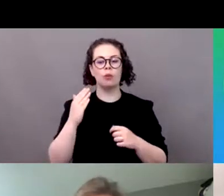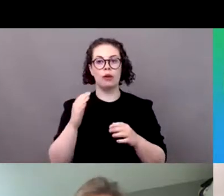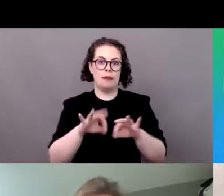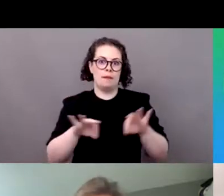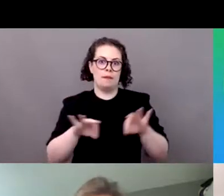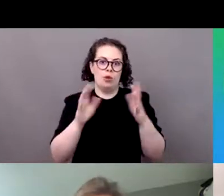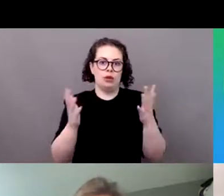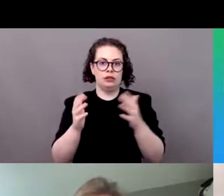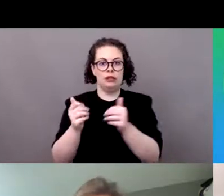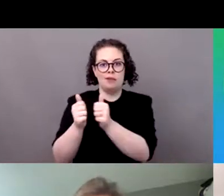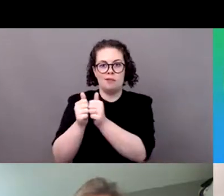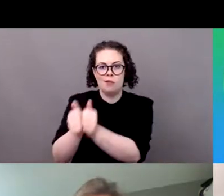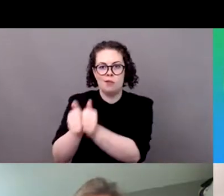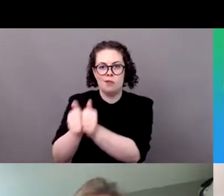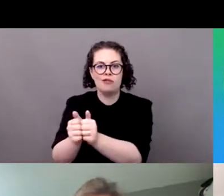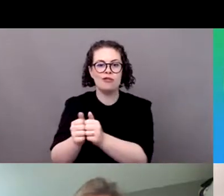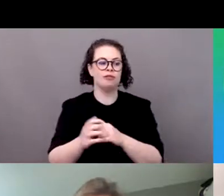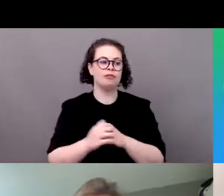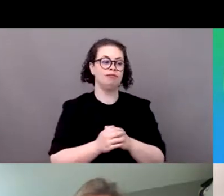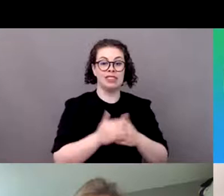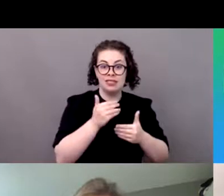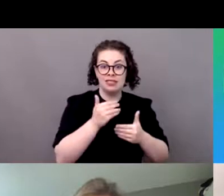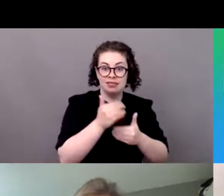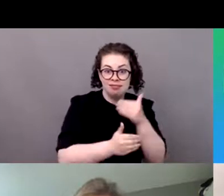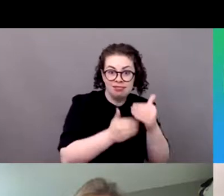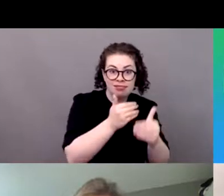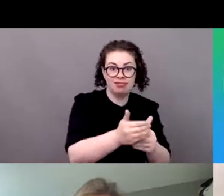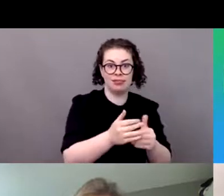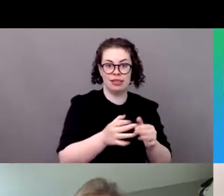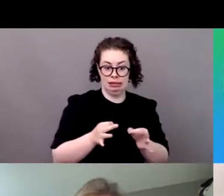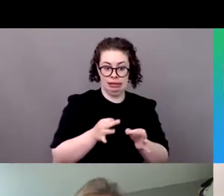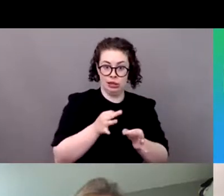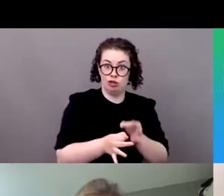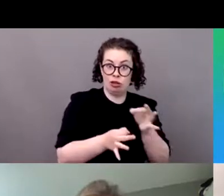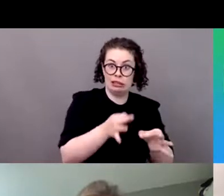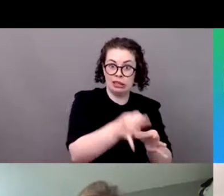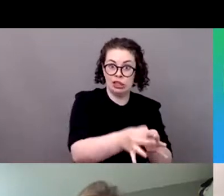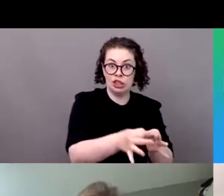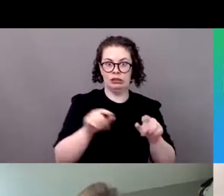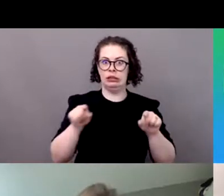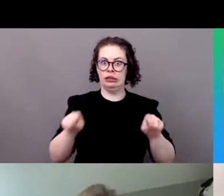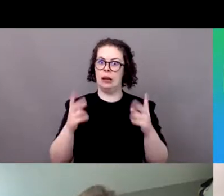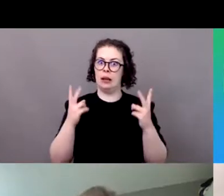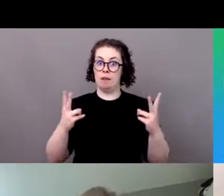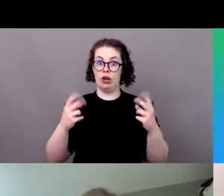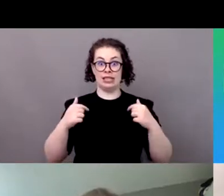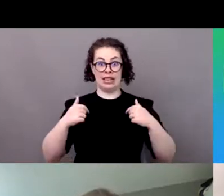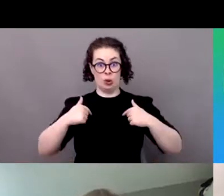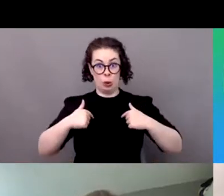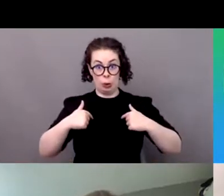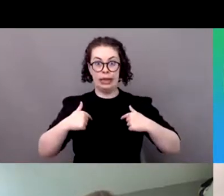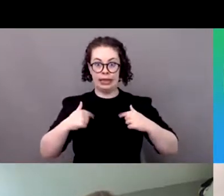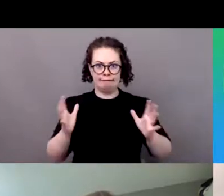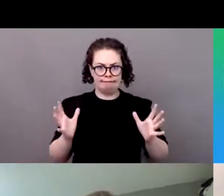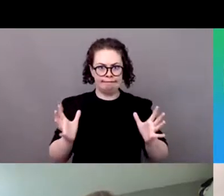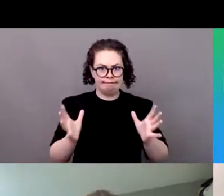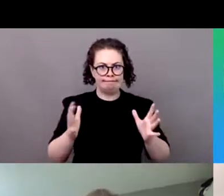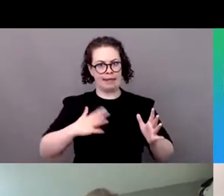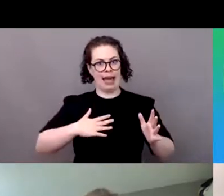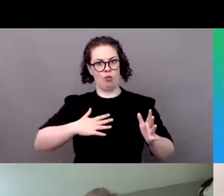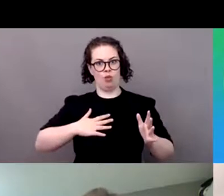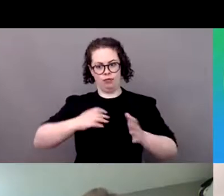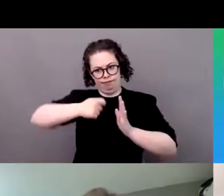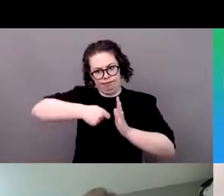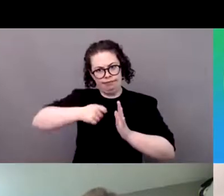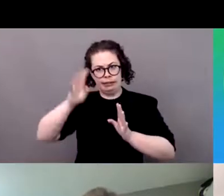sûr qu'on promeut, sur des initiatives qu'on peut porter nous-mêmes avec une dynamique autour d'une charte des 15 engagements éco-responsables, là